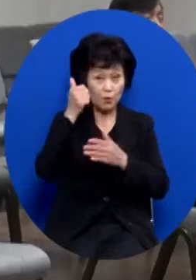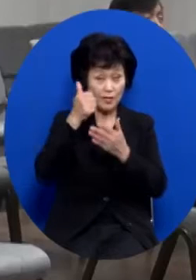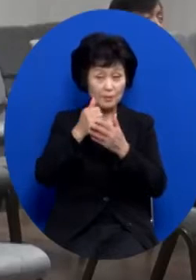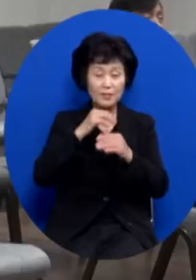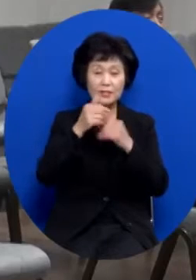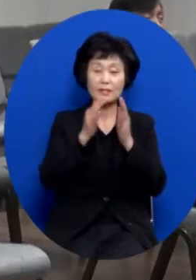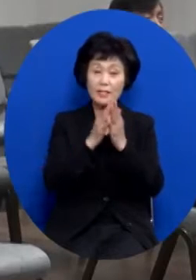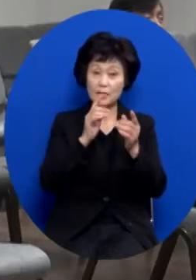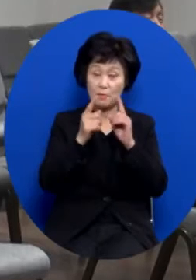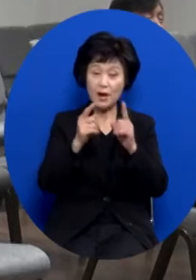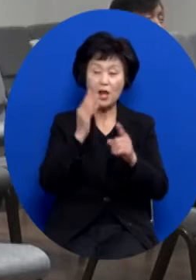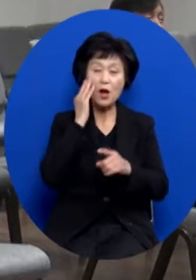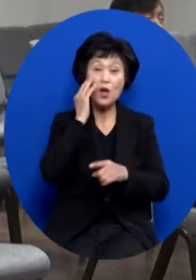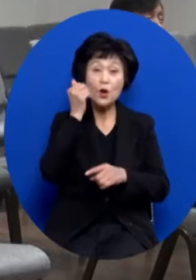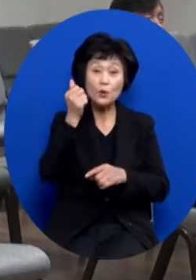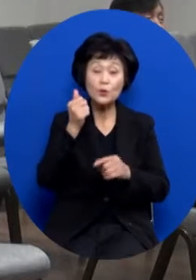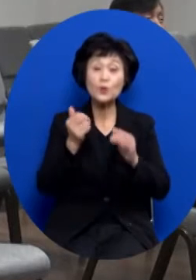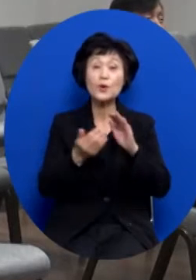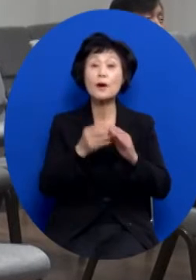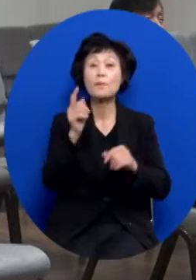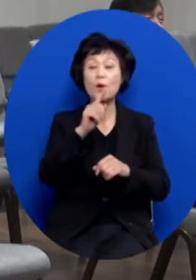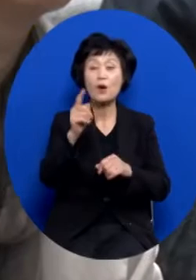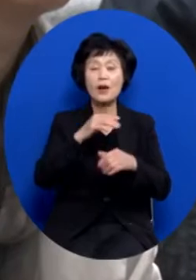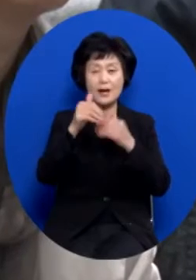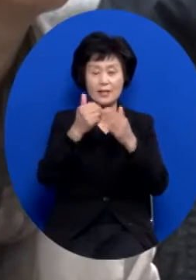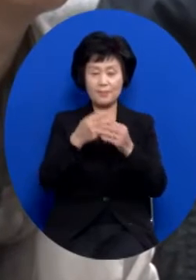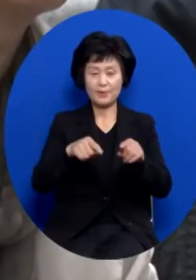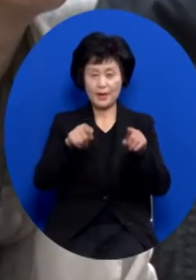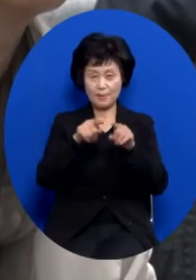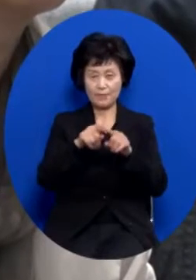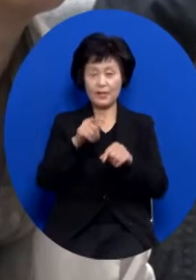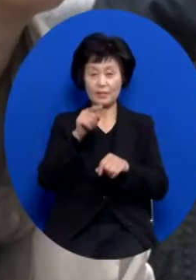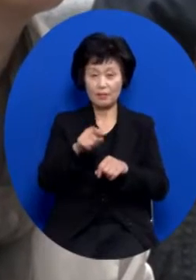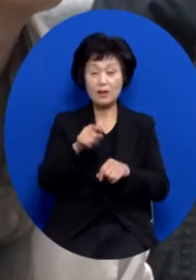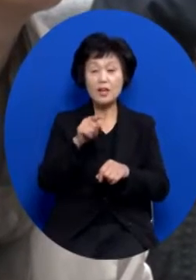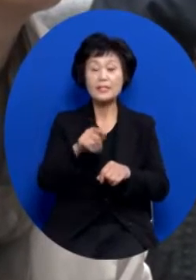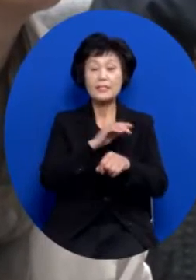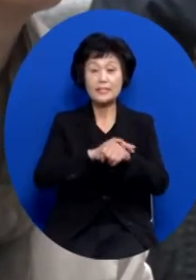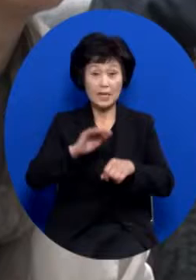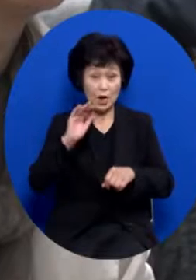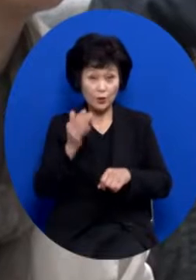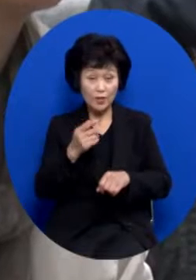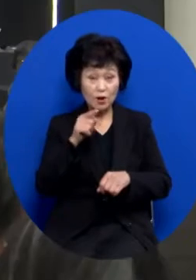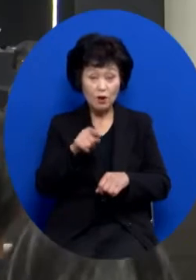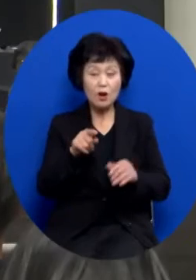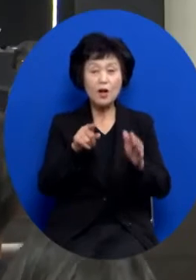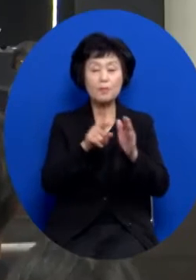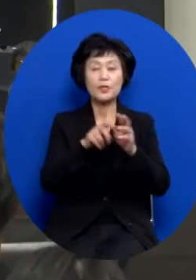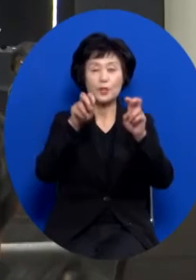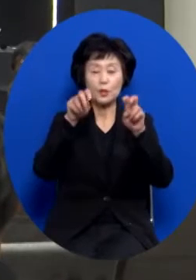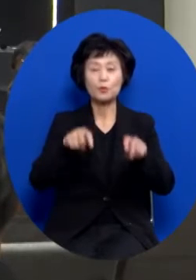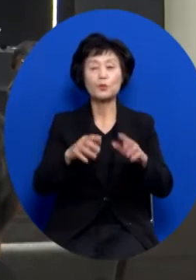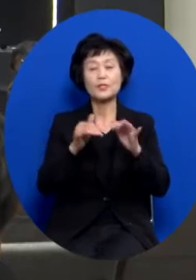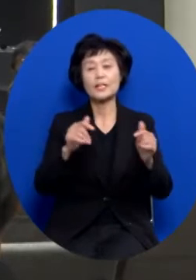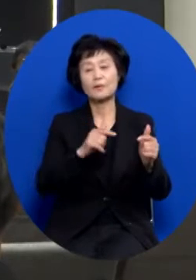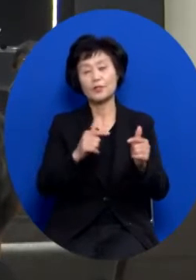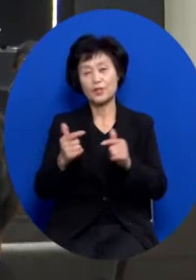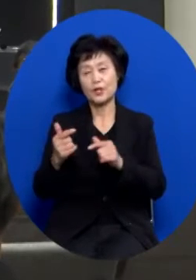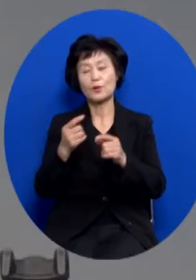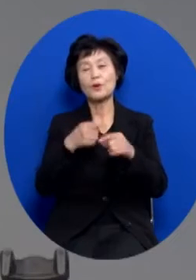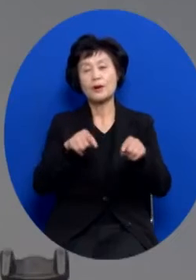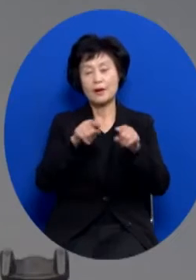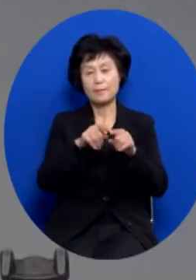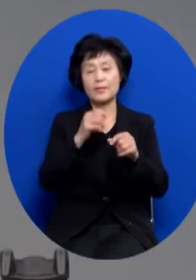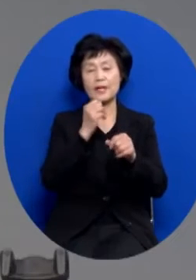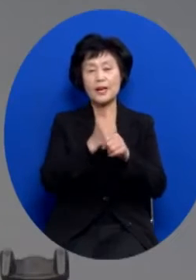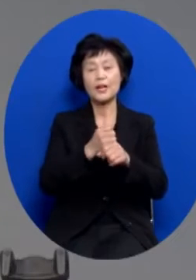형통함은 우리가 하나님과 함께 하는 것이라며 이런 형통함이 믿지 않는 자들에게도 흘러갈 수 있어야 한다고 말했습니다 이어